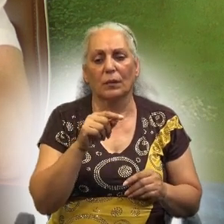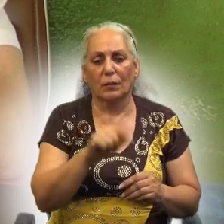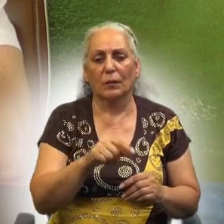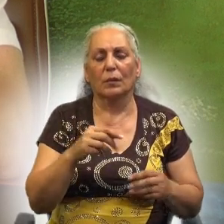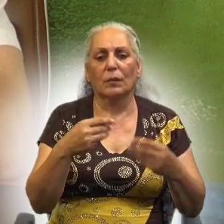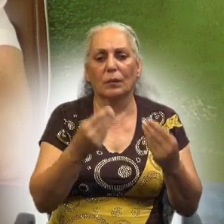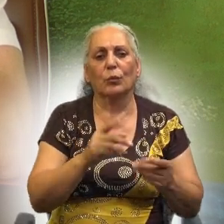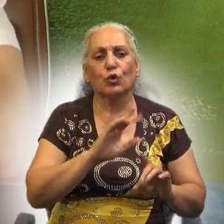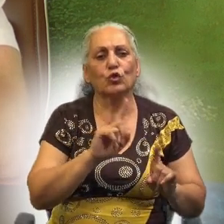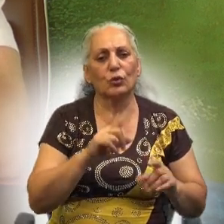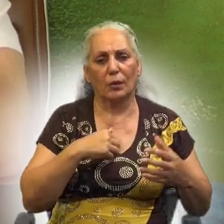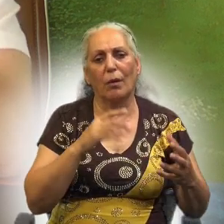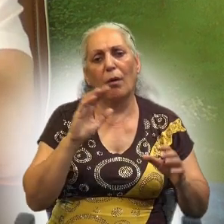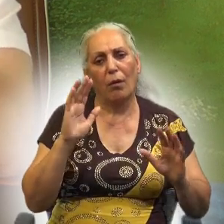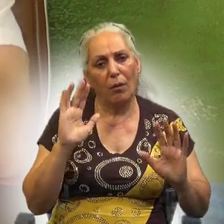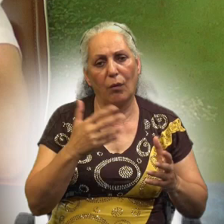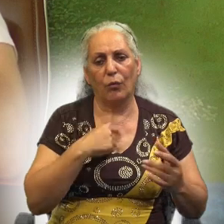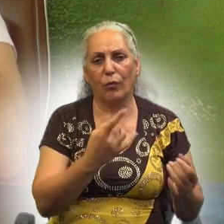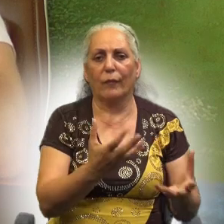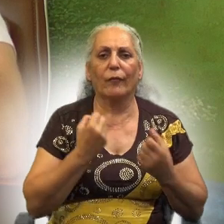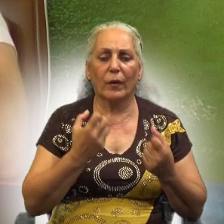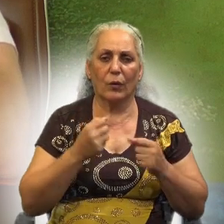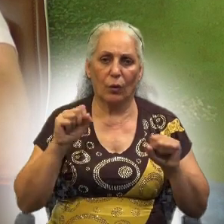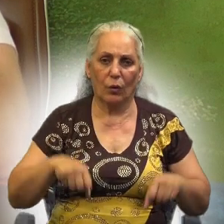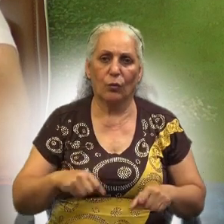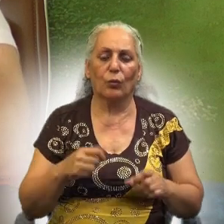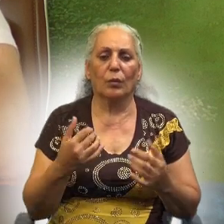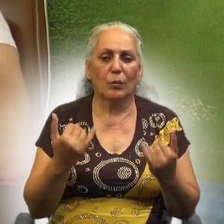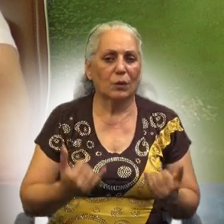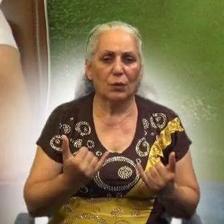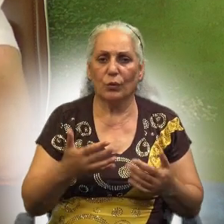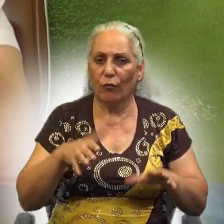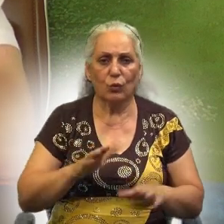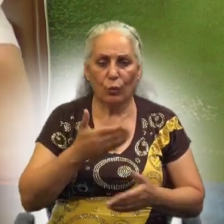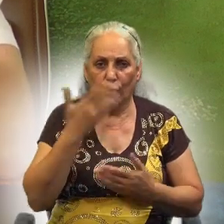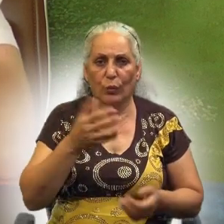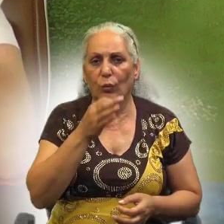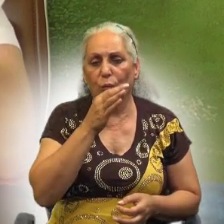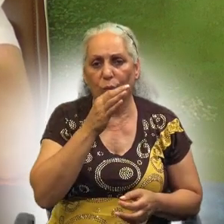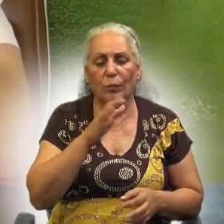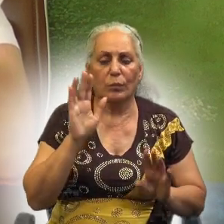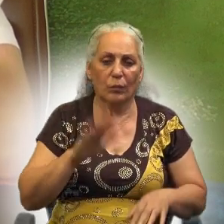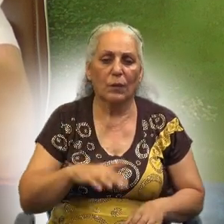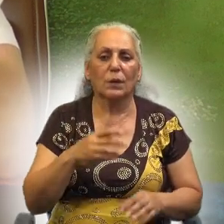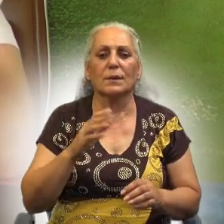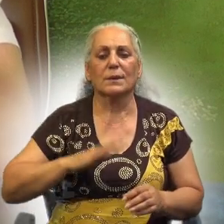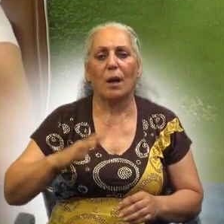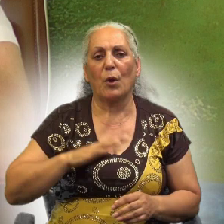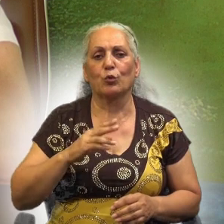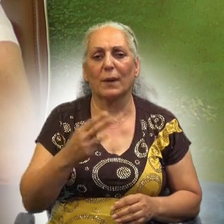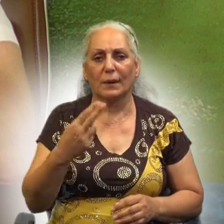որ ակնկալիք ունենա, բայց եթե մենք միանում ենք այսօր, հլա որոշ պատ չի, բայց հիմնականում խոսակցությունը գնում է դսեղ համայնքի